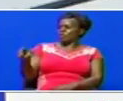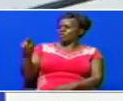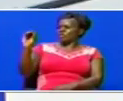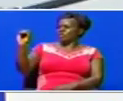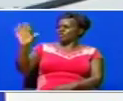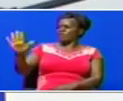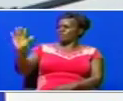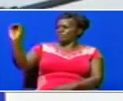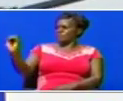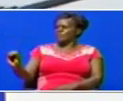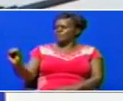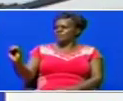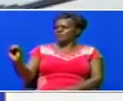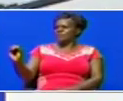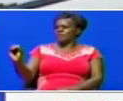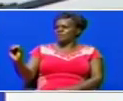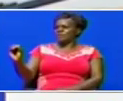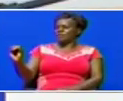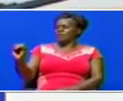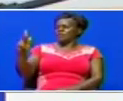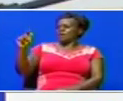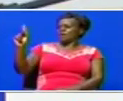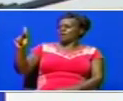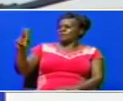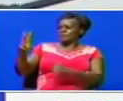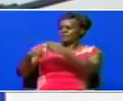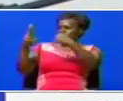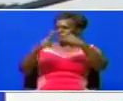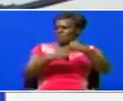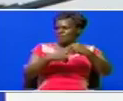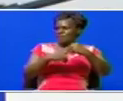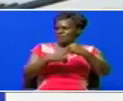0.05%. Japheth Kaluyu, 77,